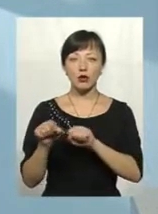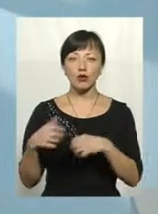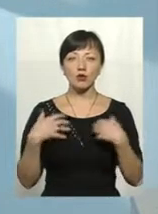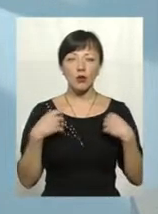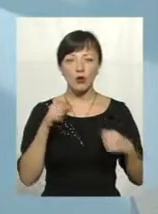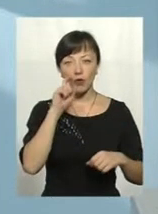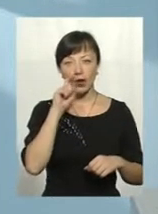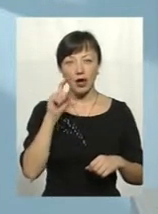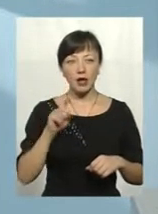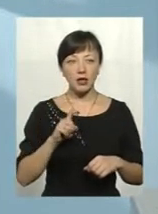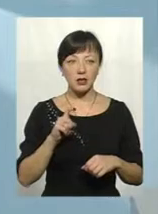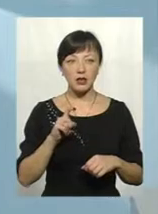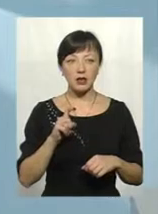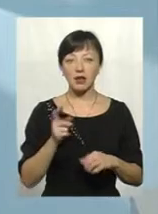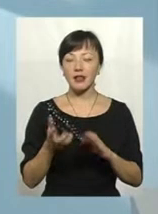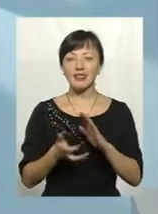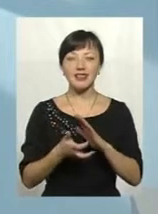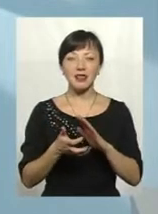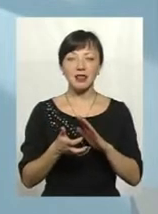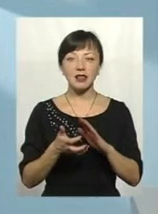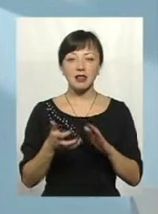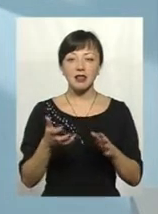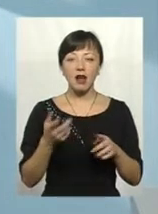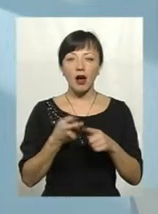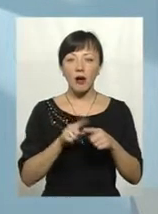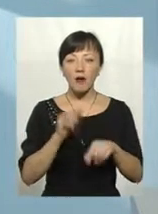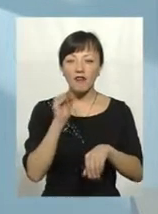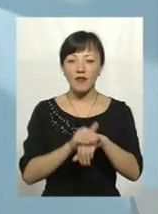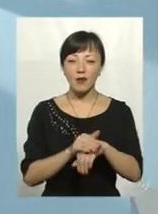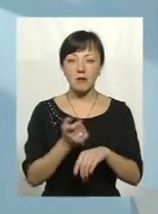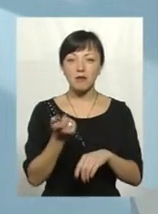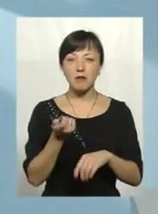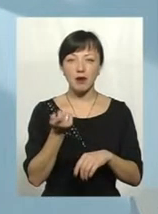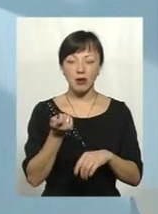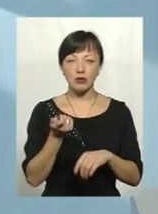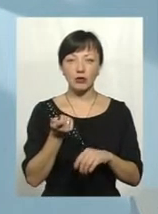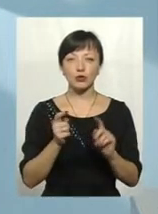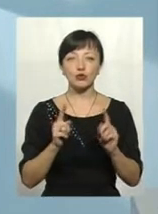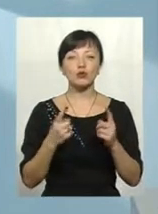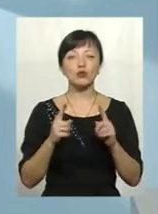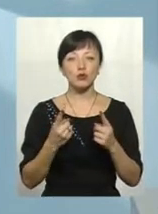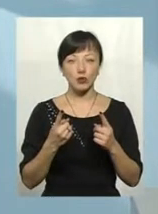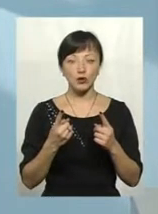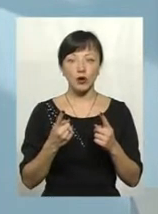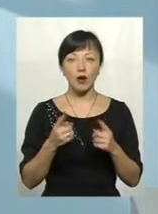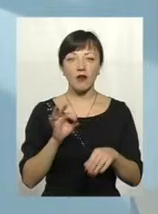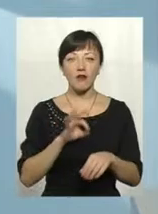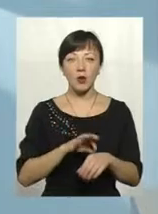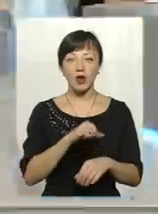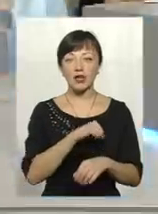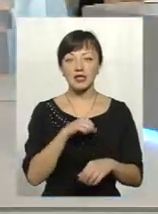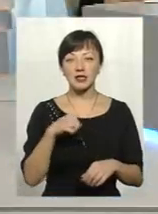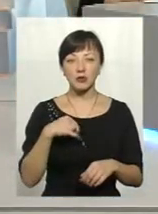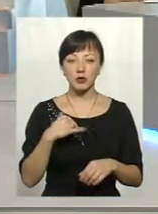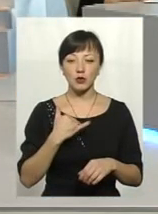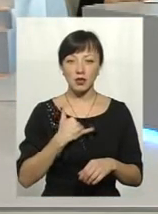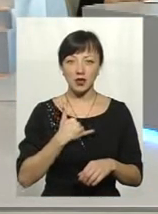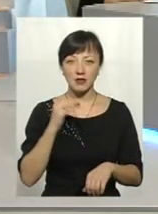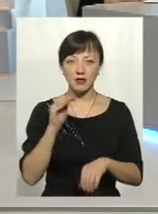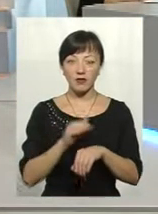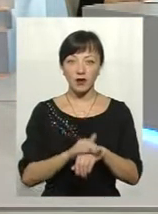не довиявляється частка хворих. Не довиявляється. Чому не довиявляється? Тому що хворі самі, значить, у нас йде